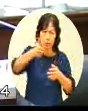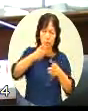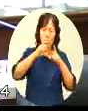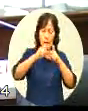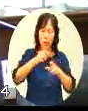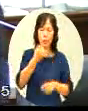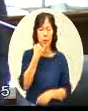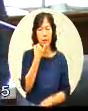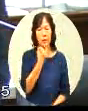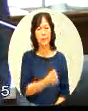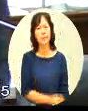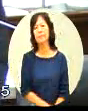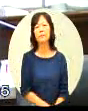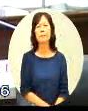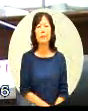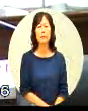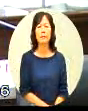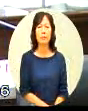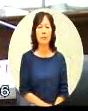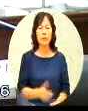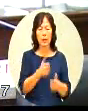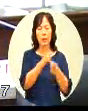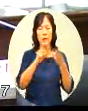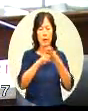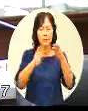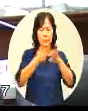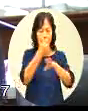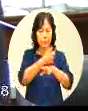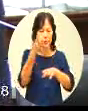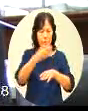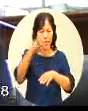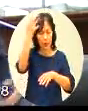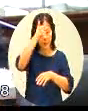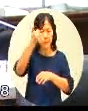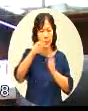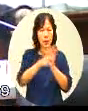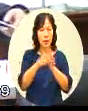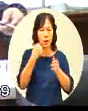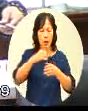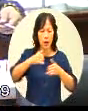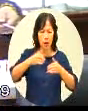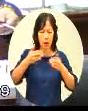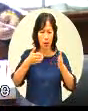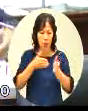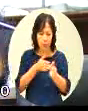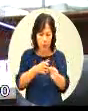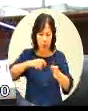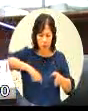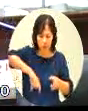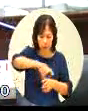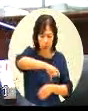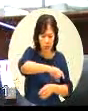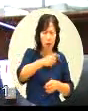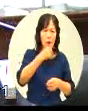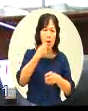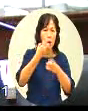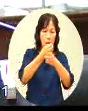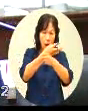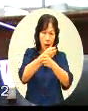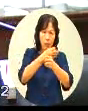题？ 谢谢主席，谢谢郑议员哈。有关轻轨沿线这些路口的号志了哈，现在是我